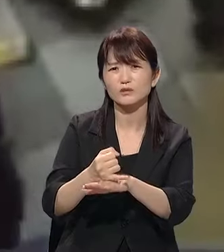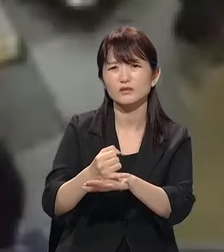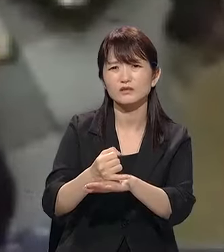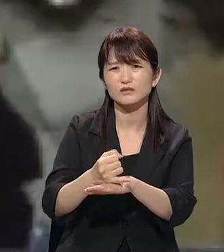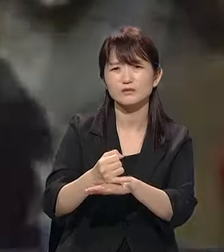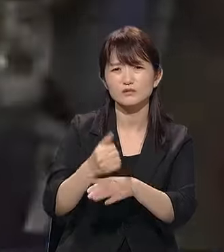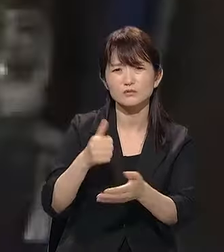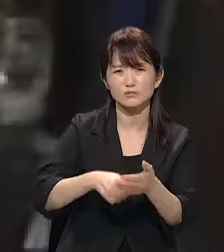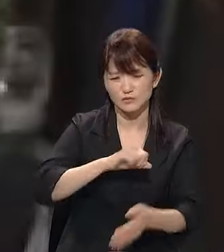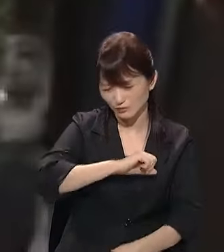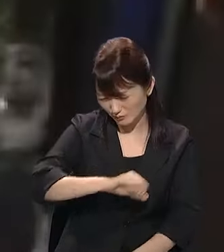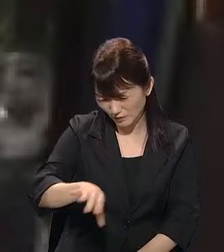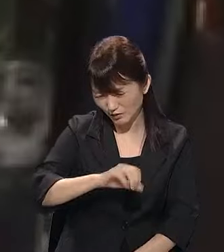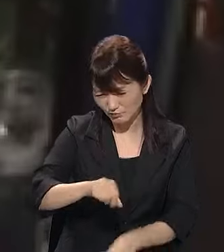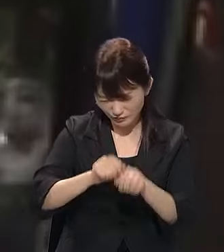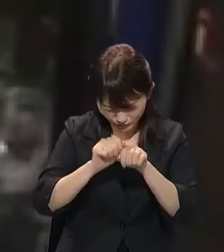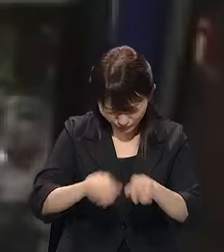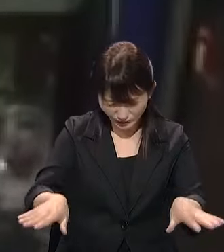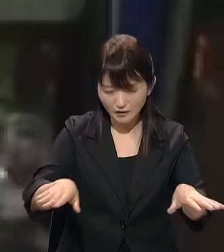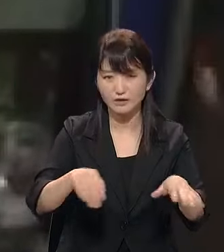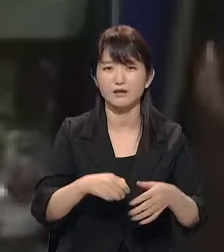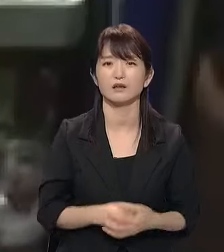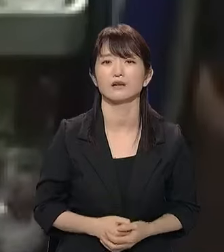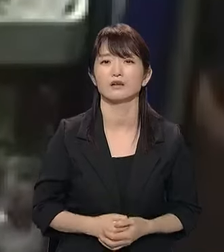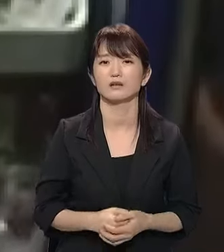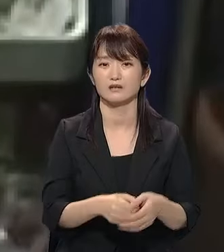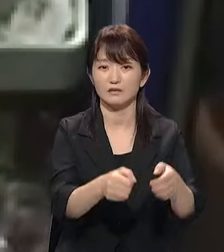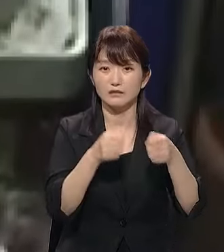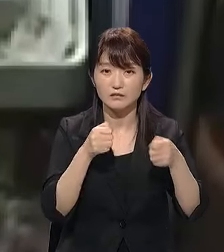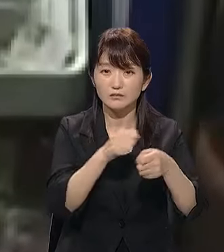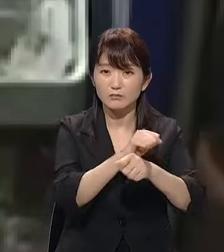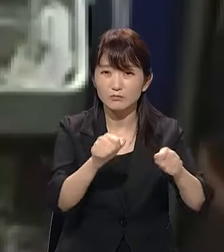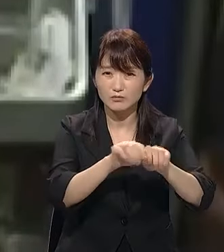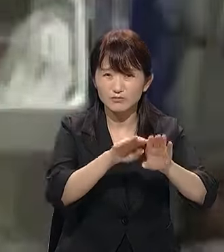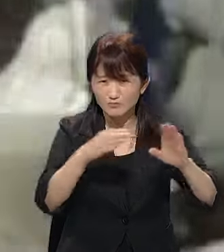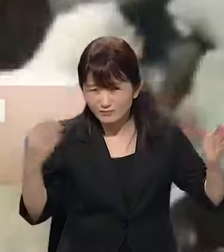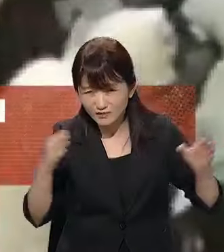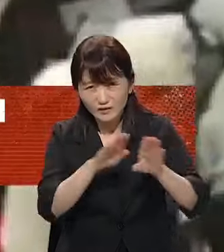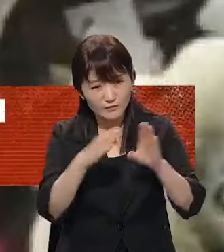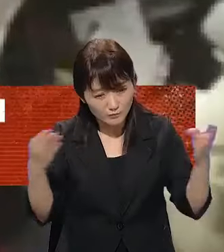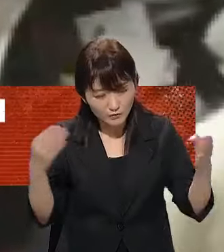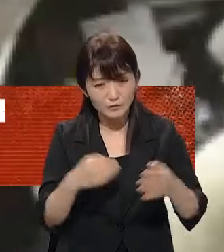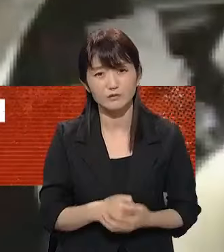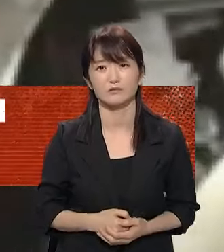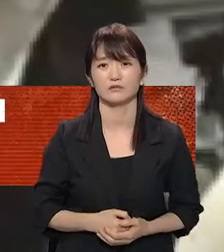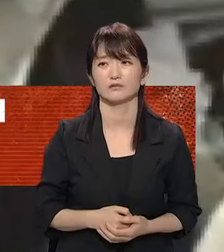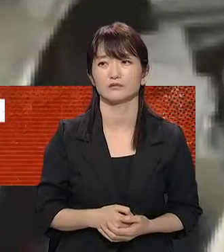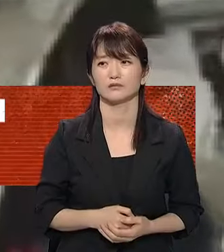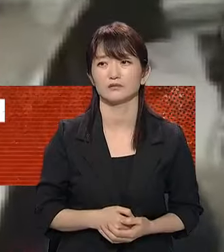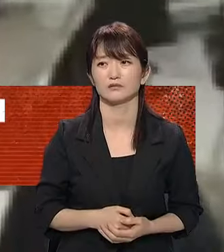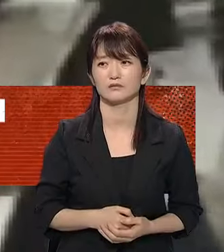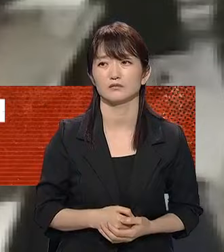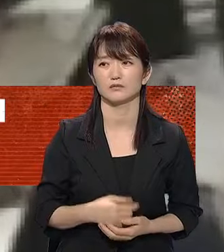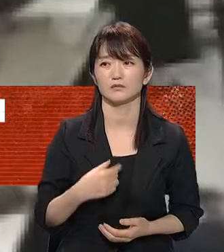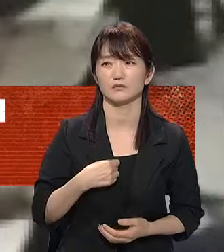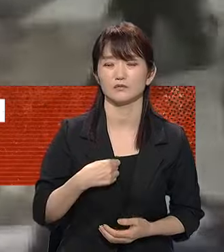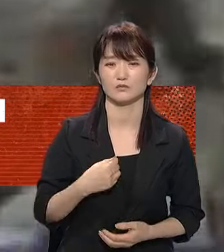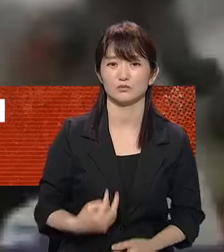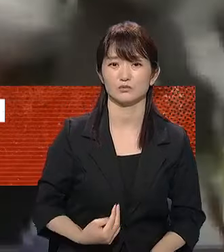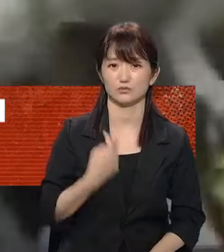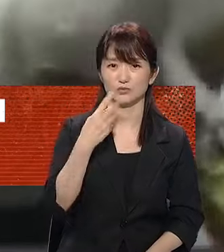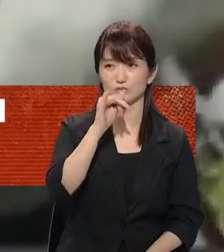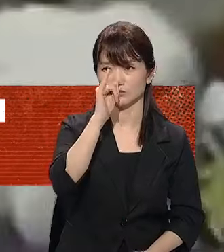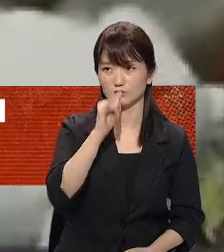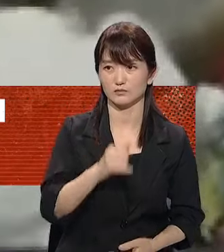막 물건들 쏟아져 있고 어지럽혀져 있고 냉장고 문도 막 마구잡이로 열어보고요. 아 심지어 저기서 옷 벗고 있는